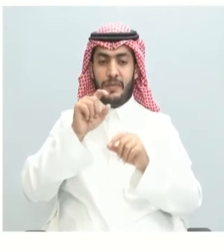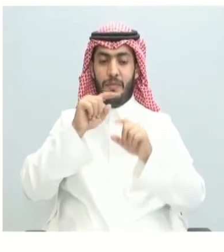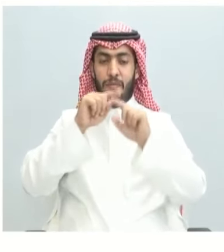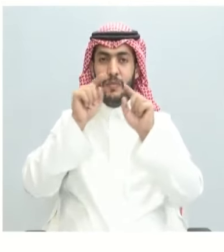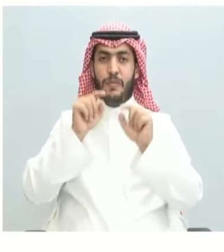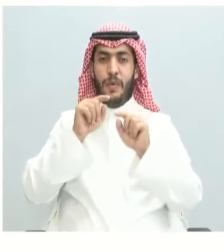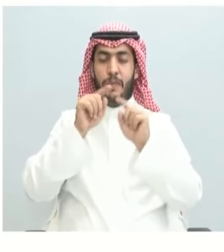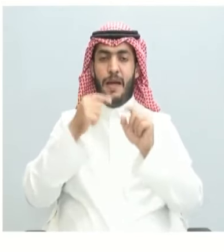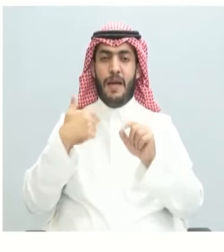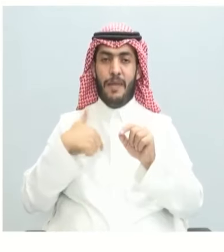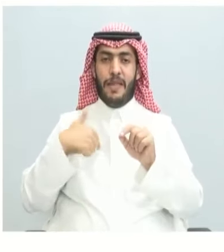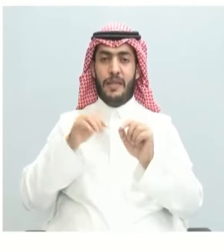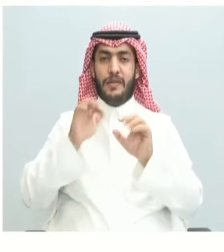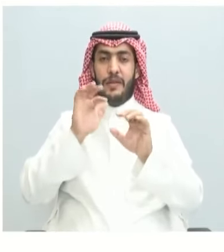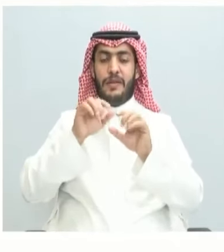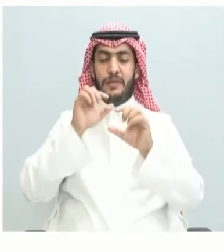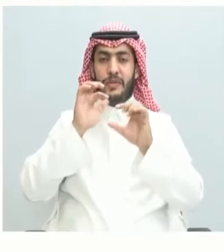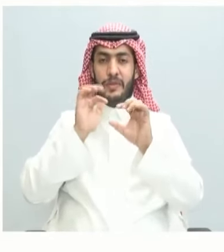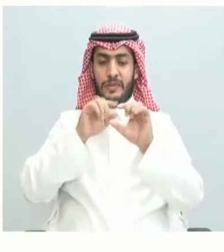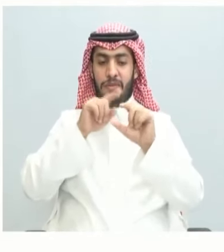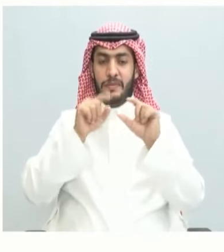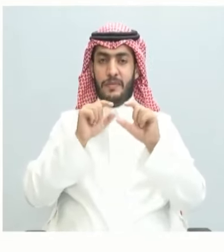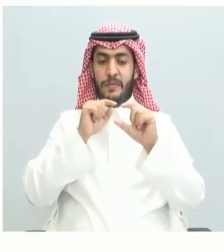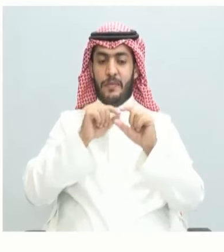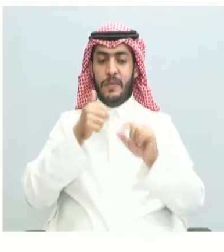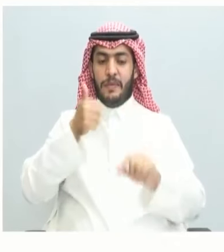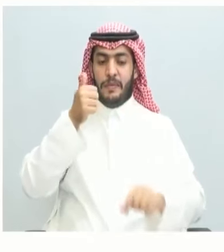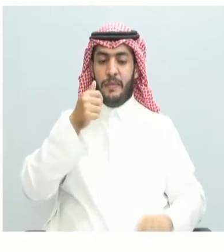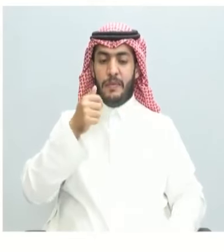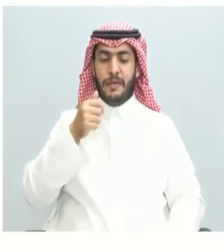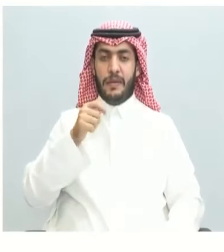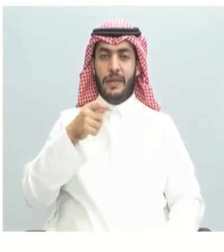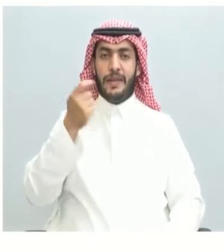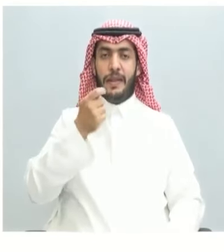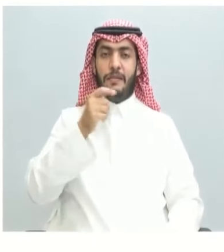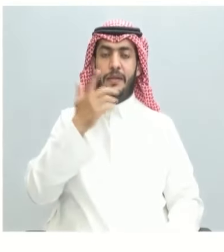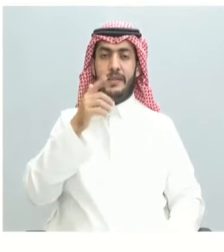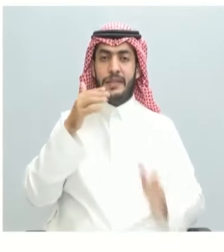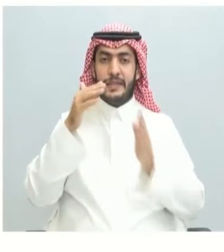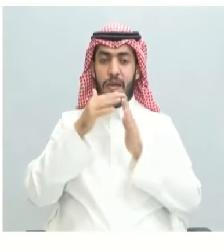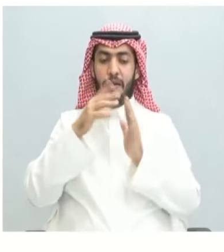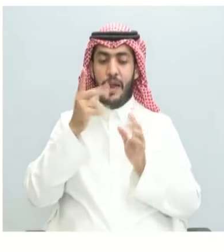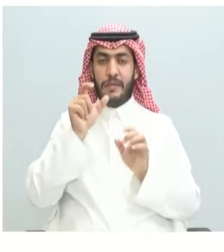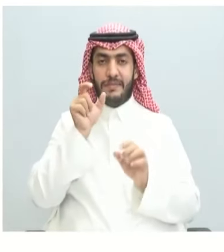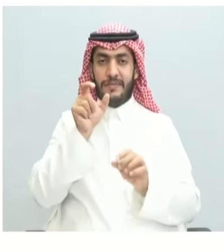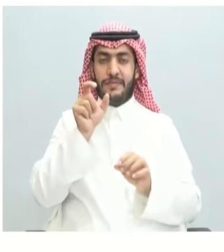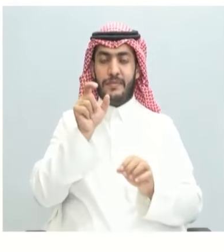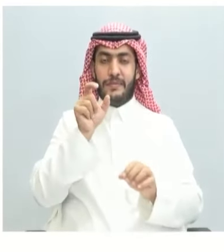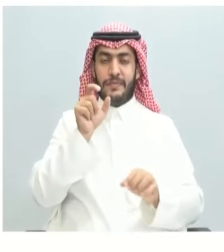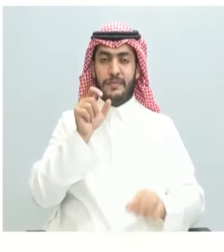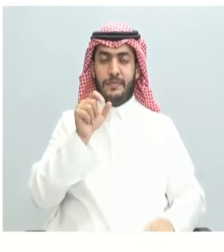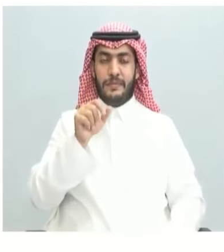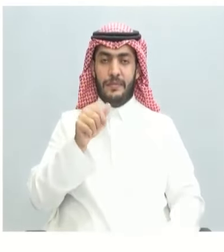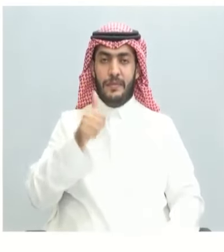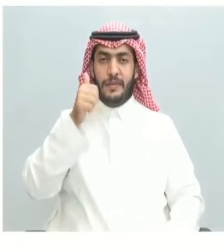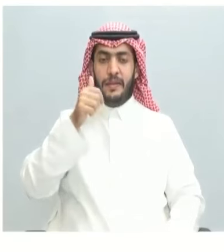الابيض الموجود في اللبنه فلاحظوا هنا نستطيع ان نقوم بكتابه اي زاويه او اي رقم للزاويه حتى نقوم